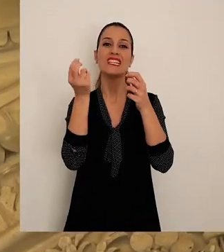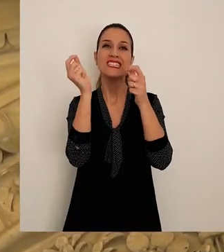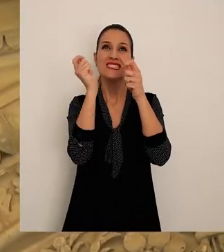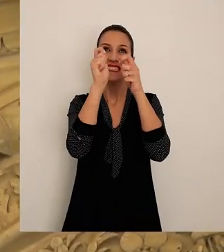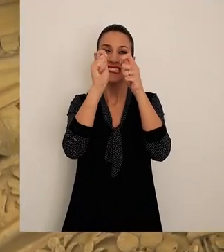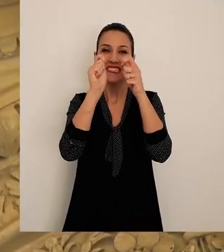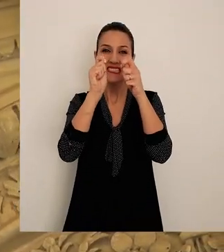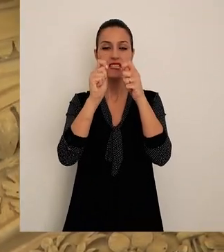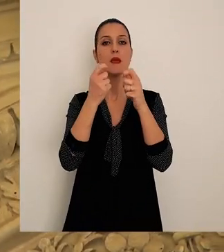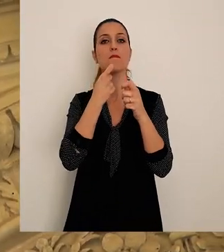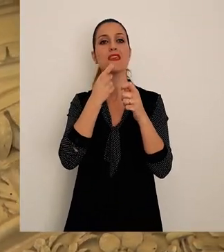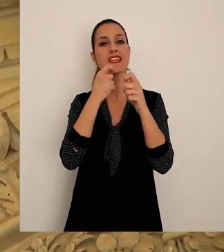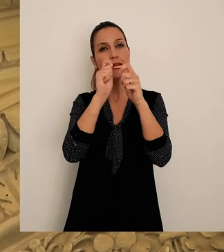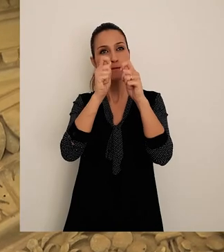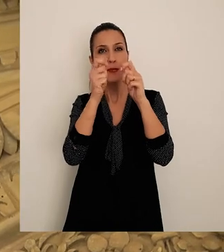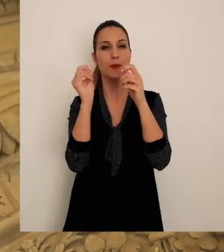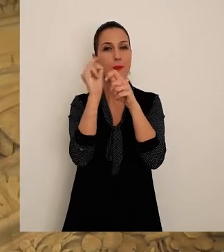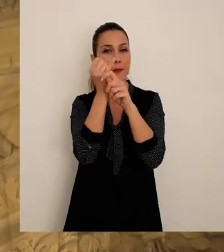pietra.